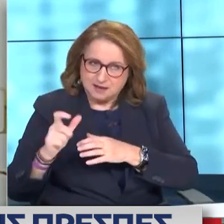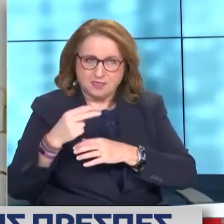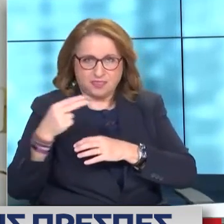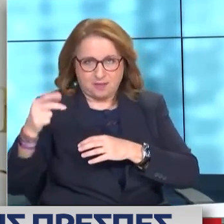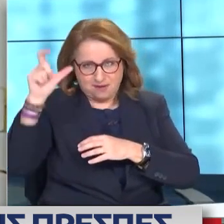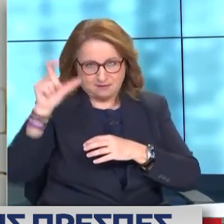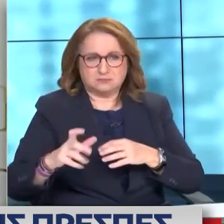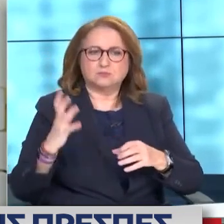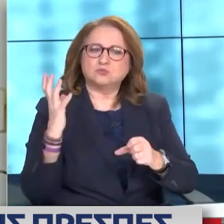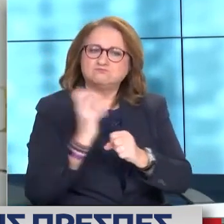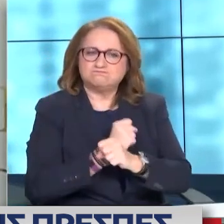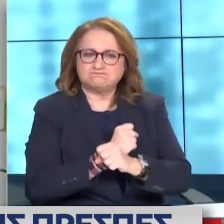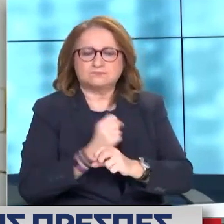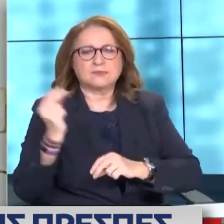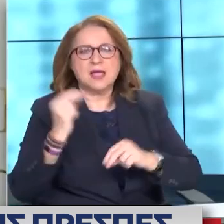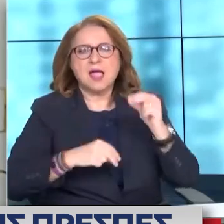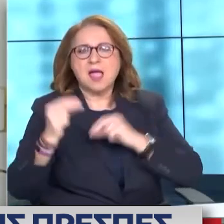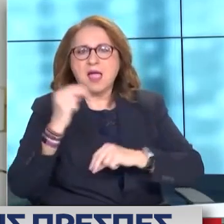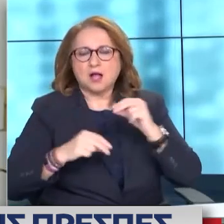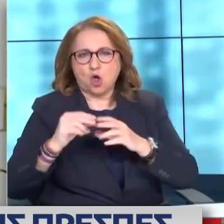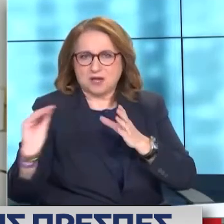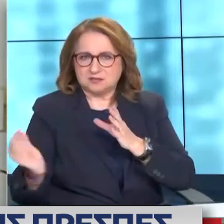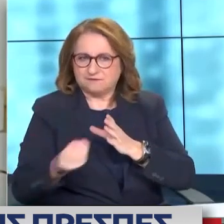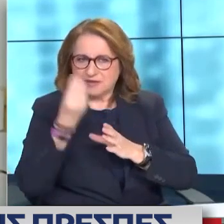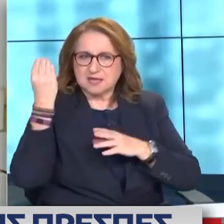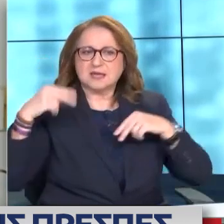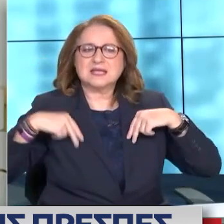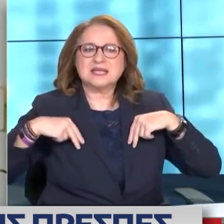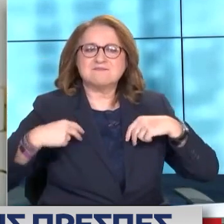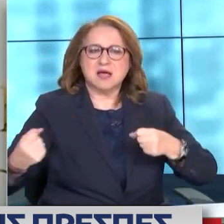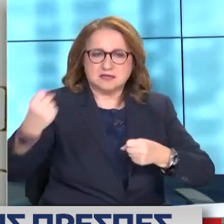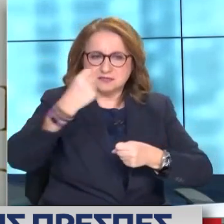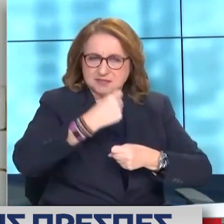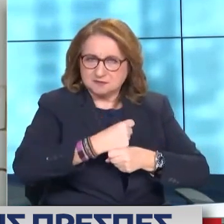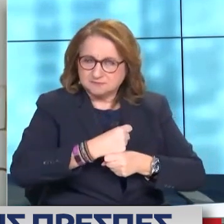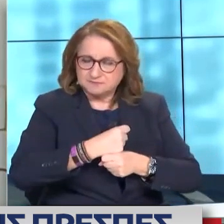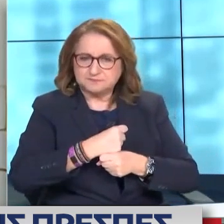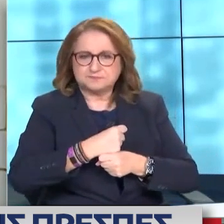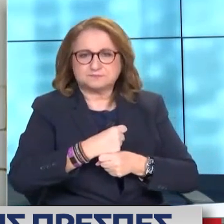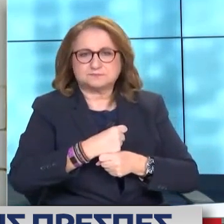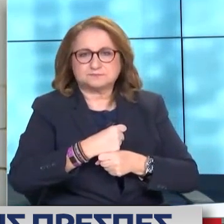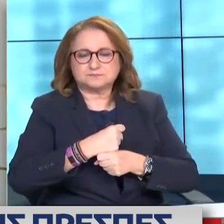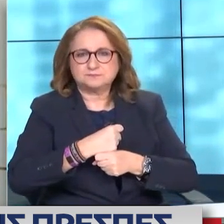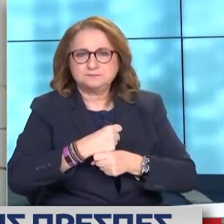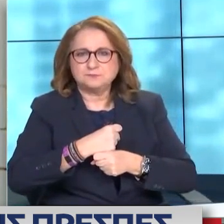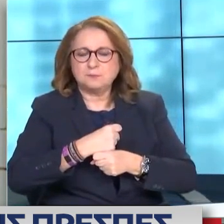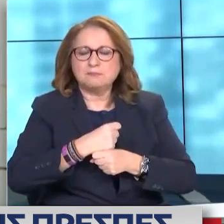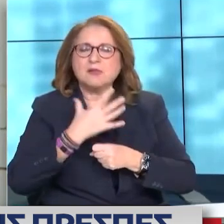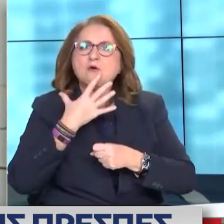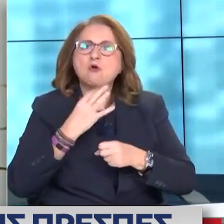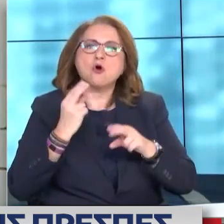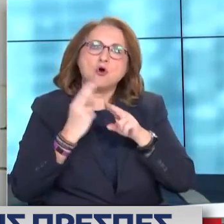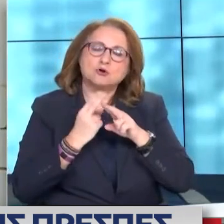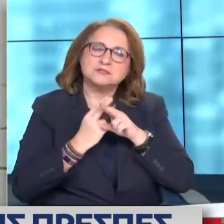κυβέρνησή του είναι ψυχήτε και σώματι αφιερωμένη στην υπεράσπιση της Συμφωνίας των Πρεσπών και στο πνεύμα της. Όλα αυτά τη στιγμή